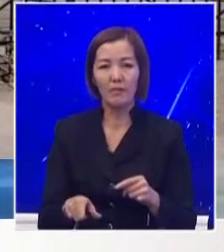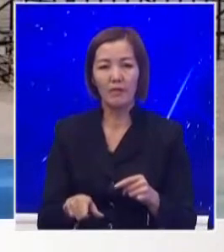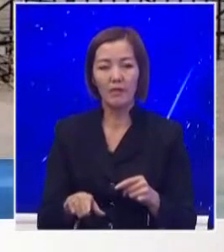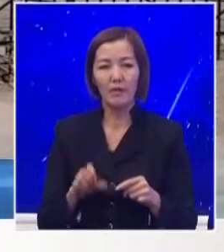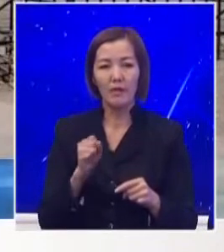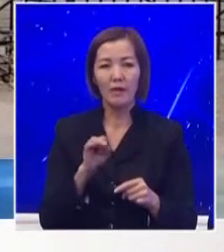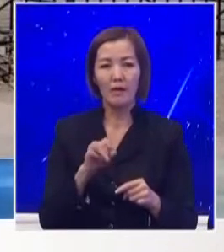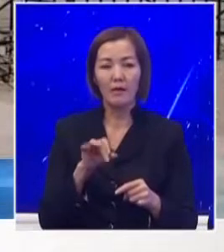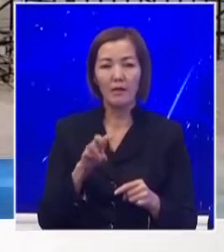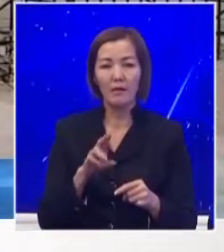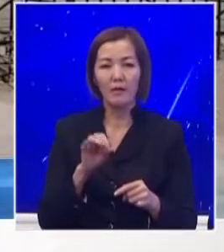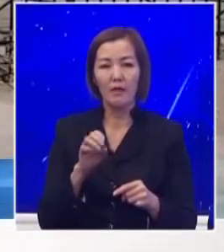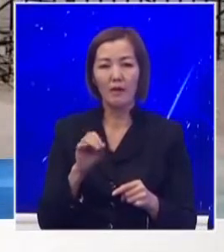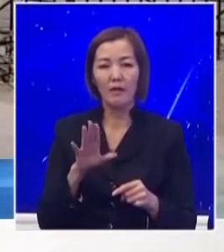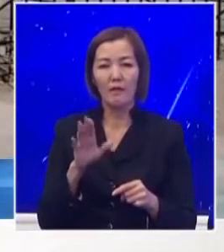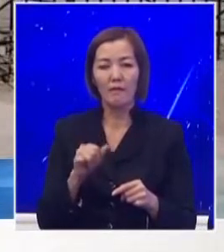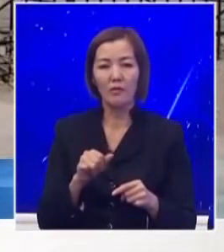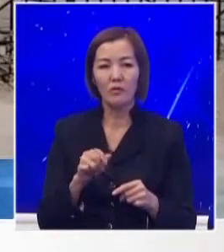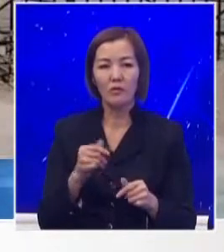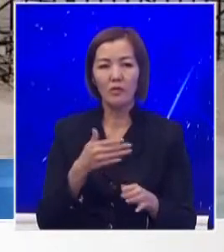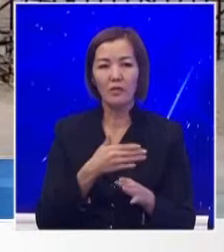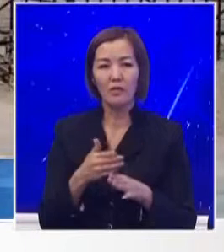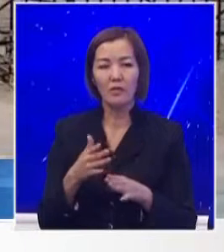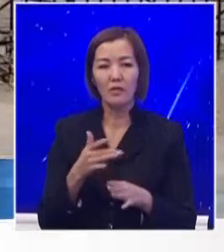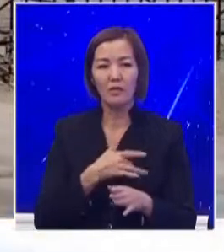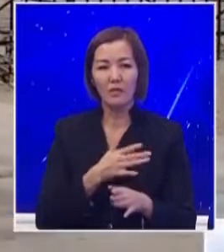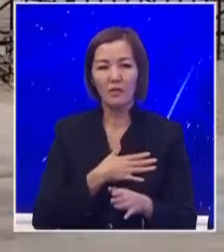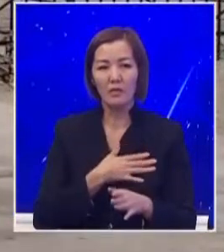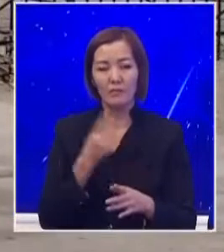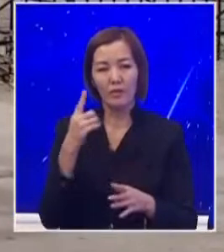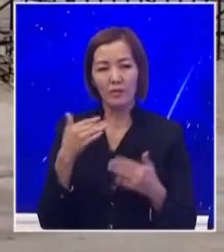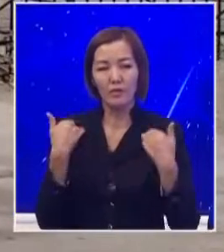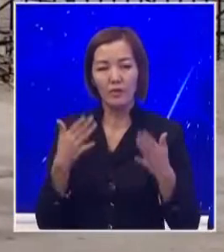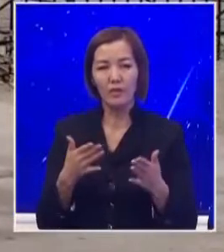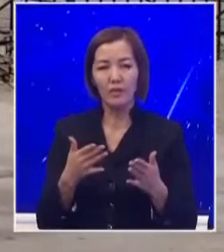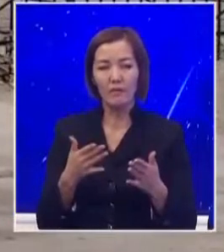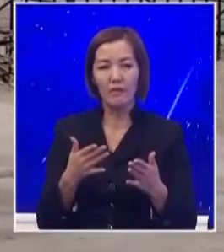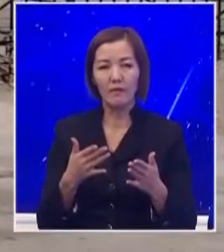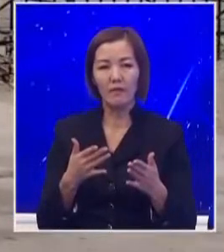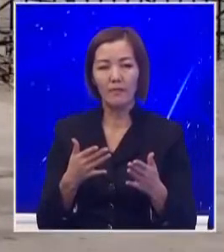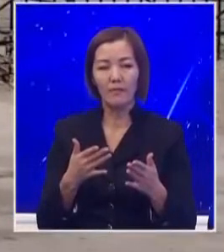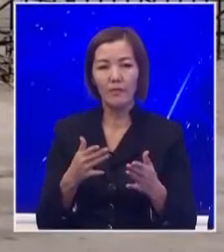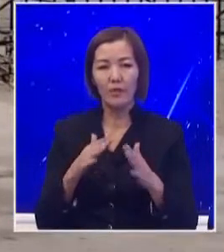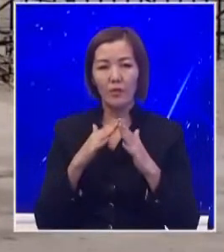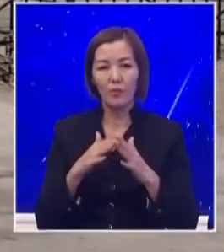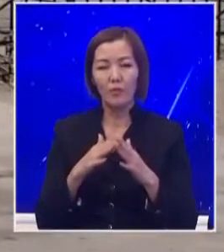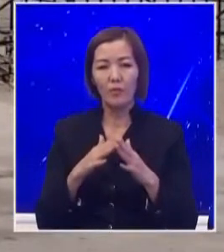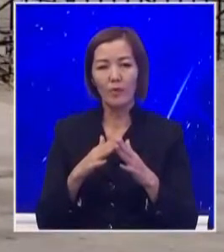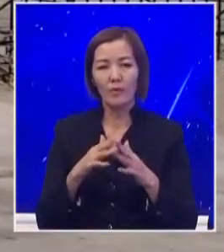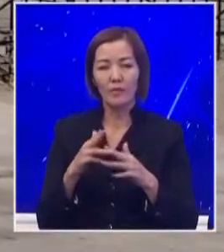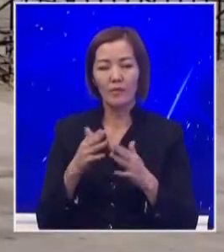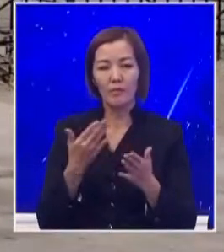Айдана Кановичем. Здесь затрачены личные средства по личной инициативе. Комплекс рассчитан